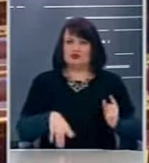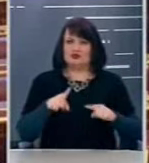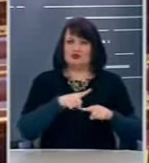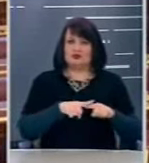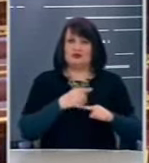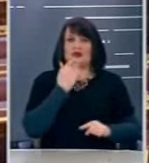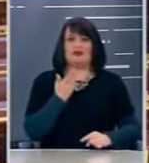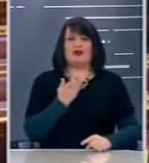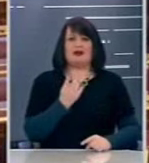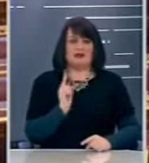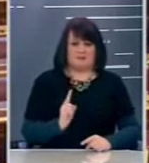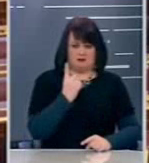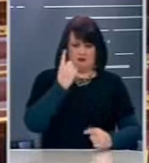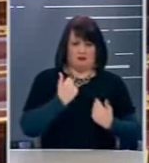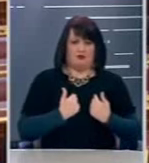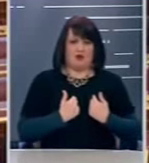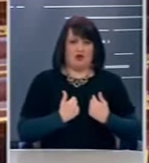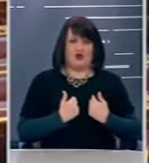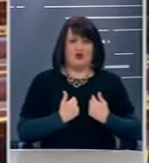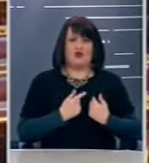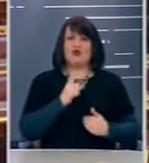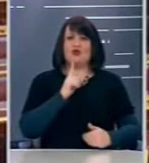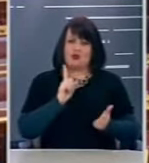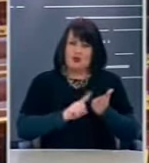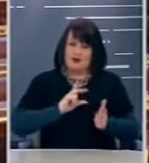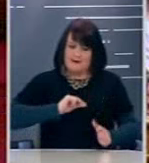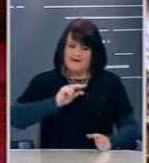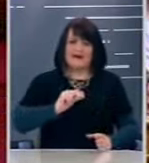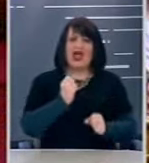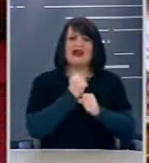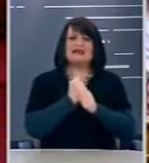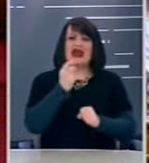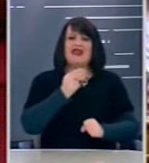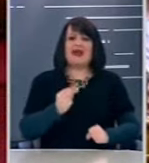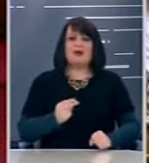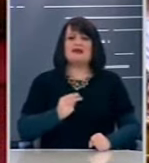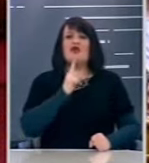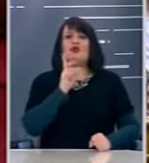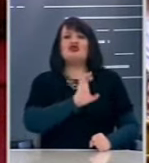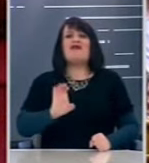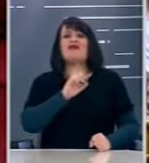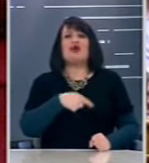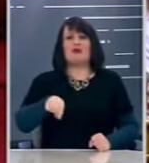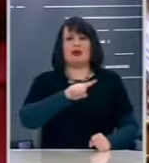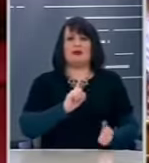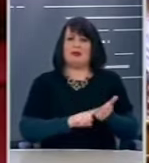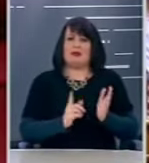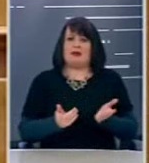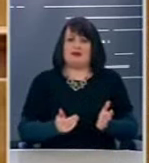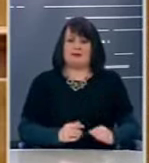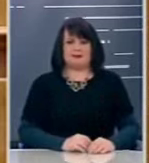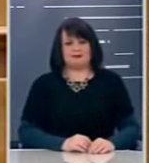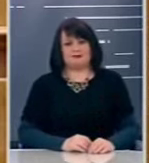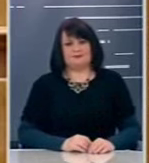είναι μια εξαίρεση από τις υπόλοιπες ευρωπαϊκές χώρες. Δεν μπορεί να είναι μια εξαίρεση η Ελλάδα